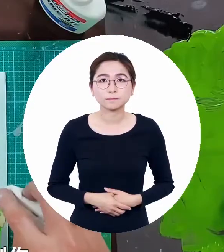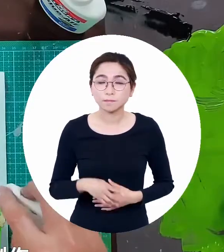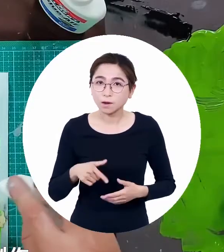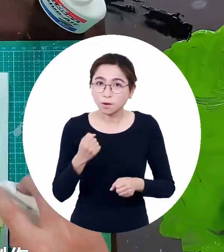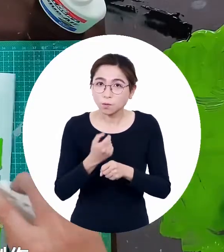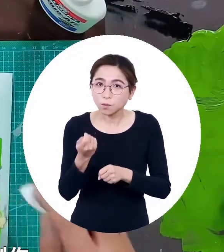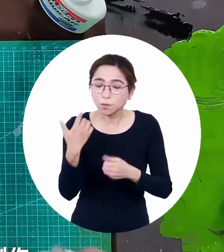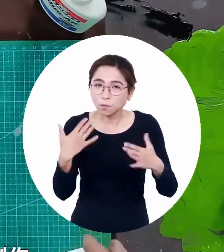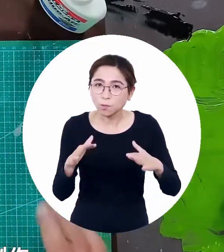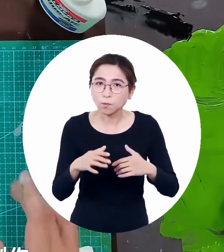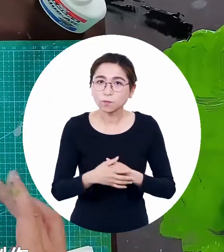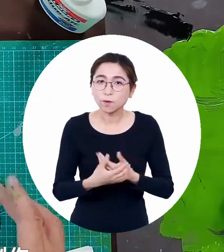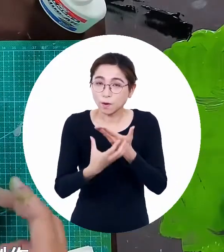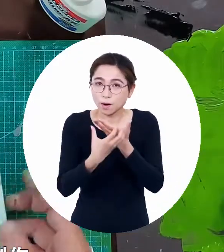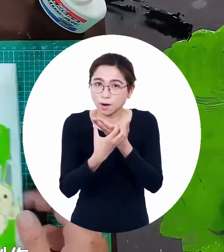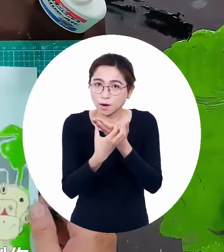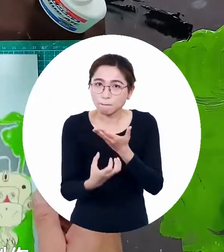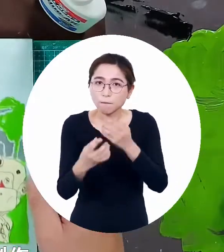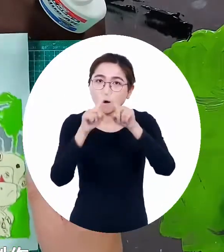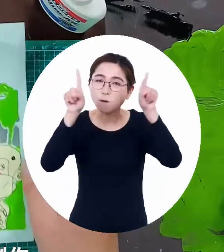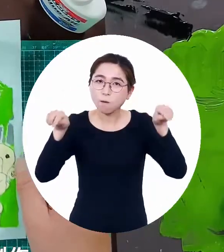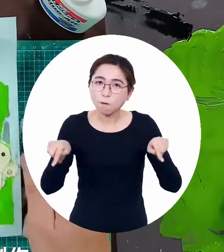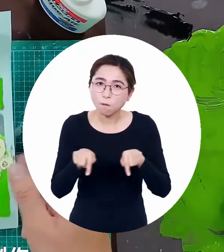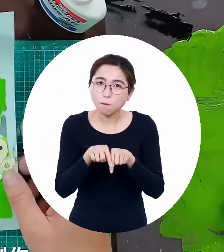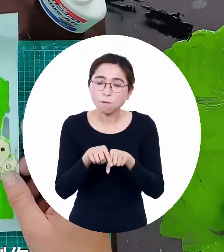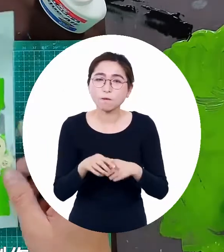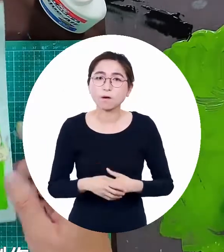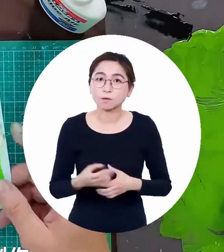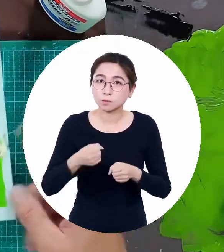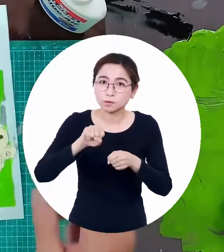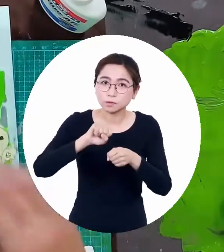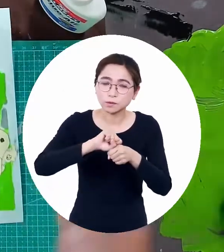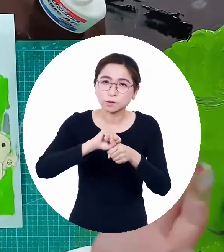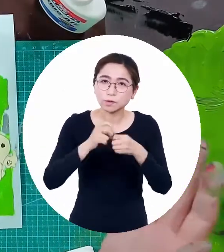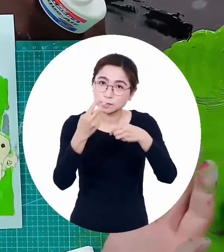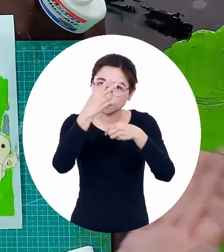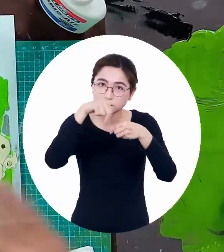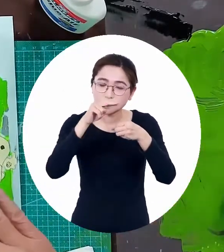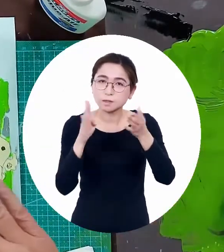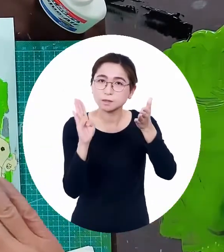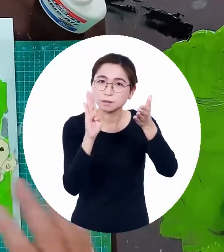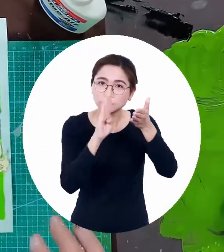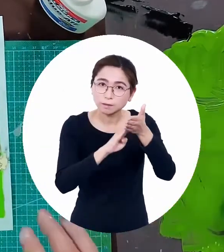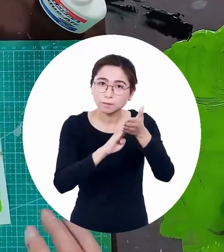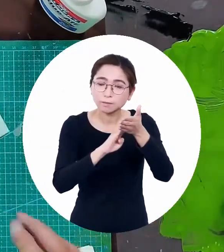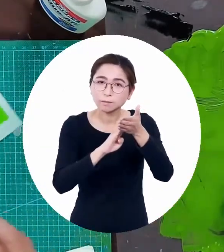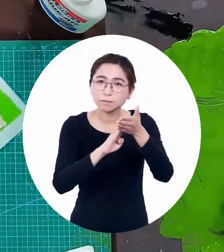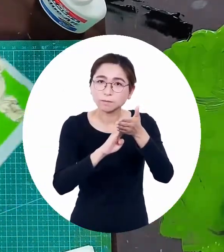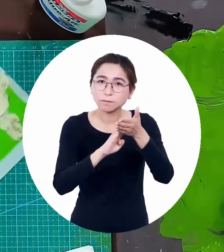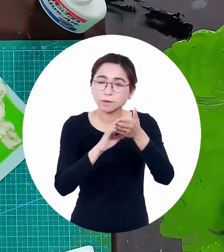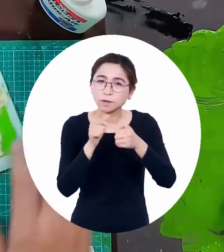可以好簡單原寫幅嘅粒板嘅創作啦。咁加埋剪貼落去咯。